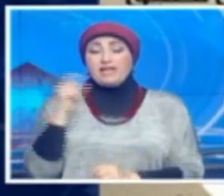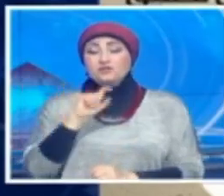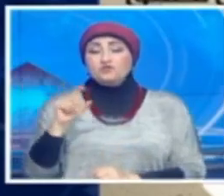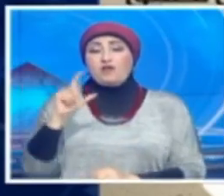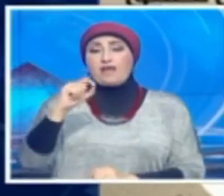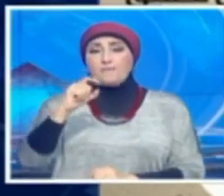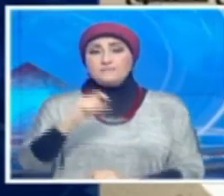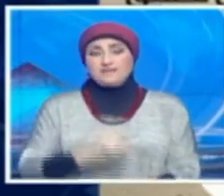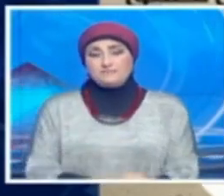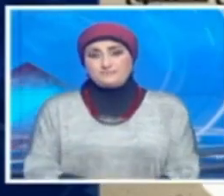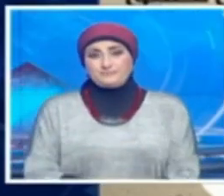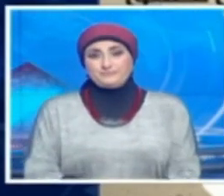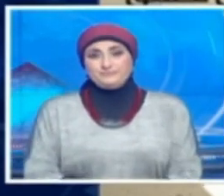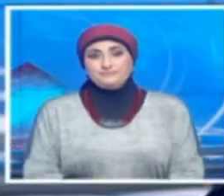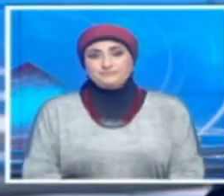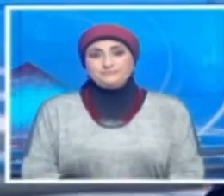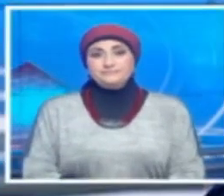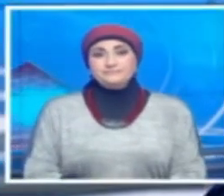الماضي.